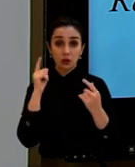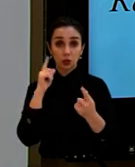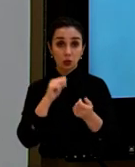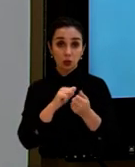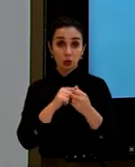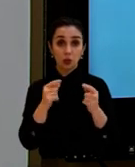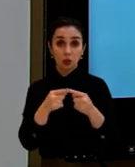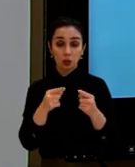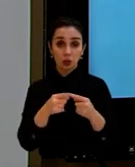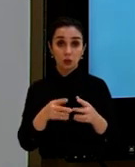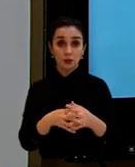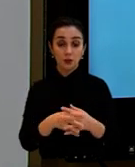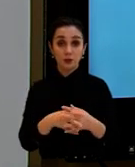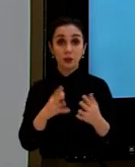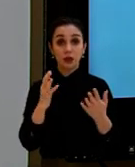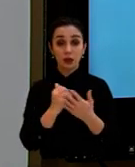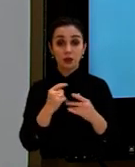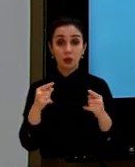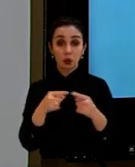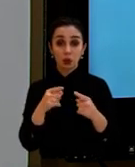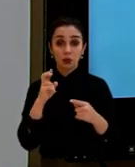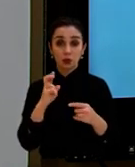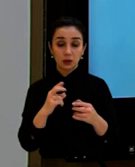углом. Найти угол B.